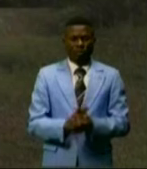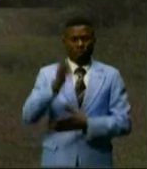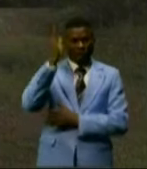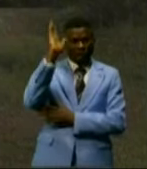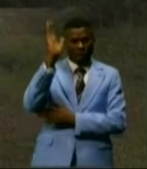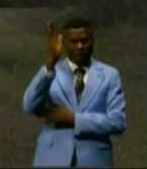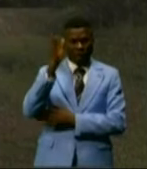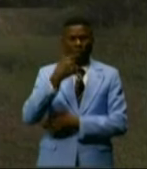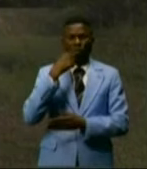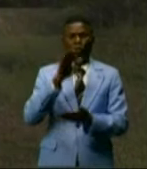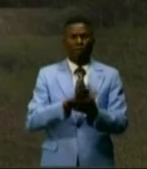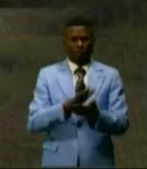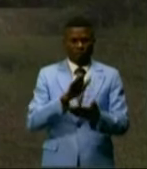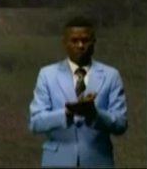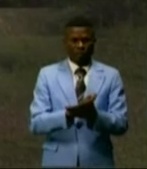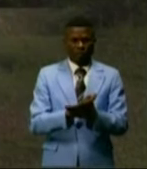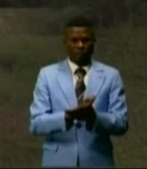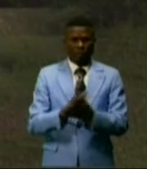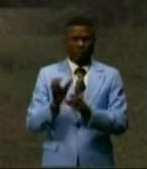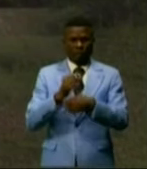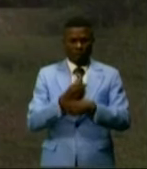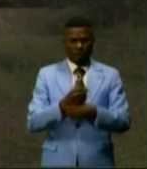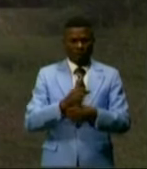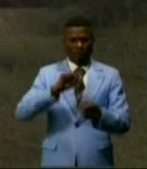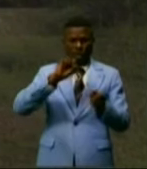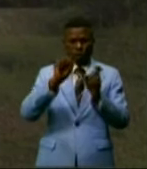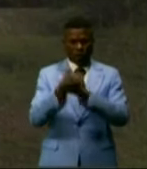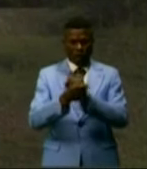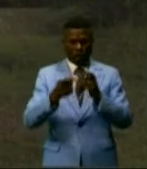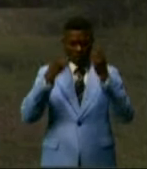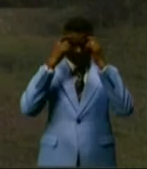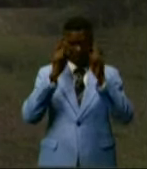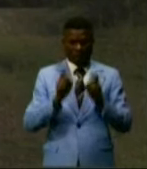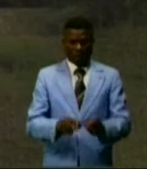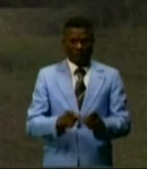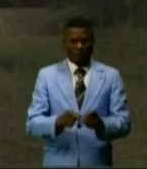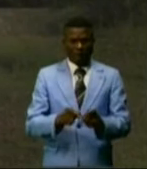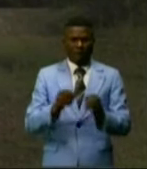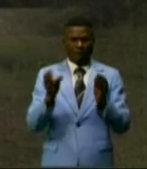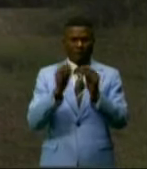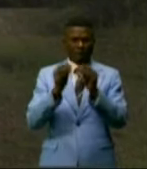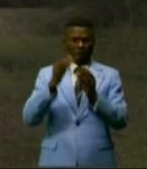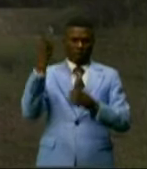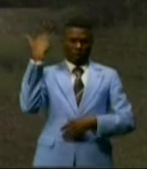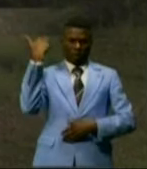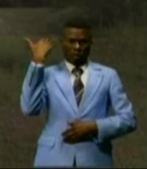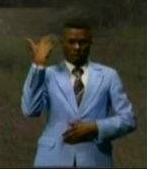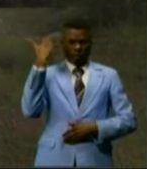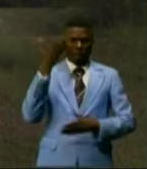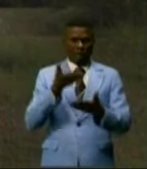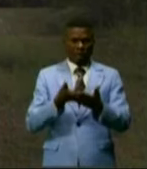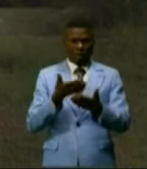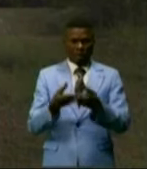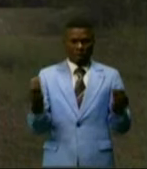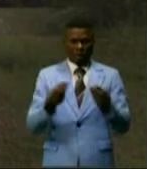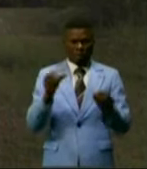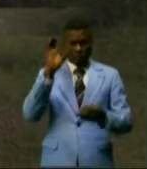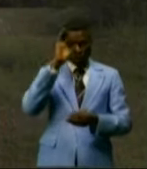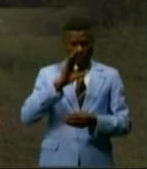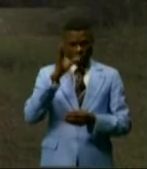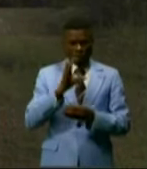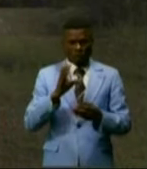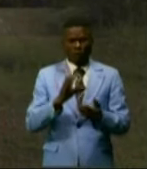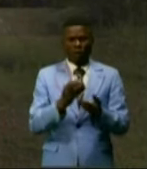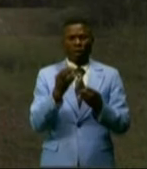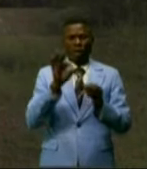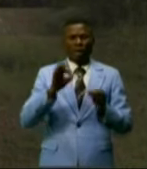s'est félicitée de la mise en œuvre de réformes décidées lors des précédents sommets, ceci en vue d'aboutir à une plus